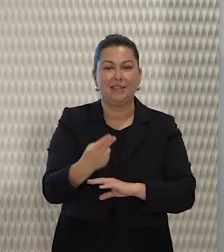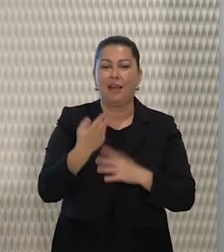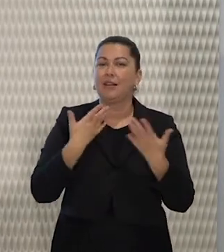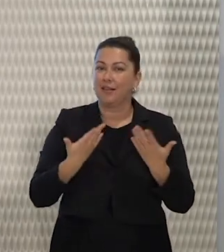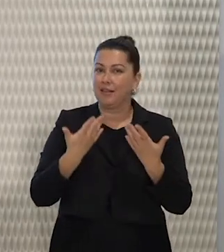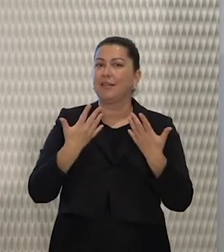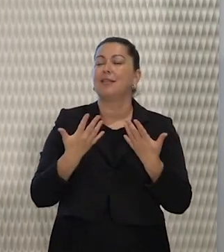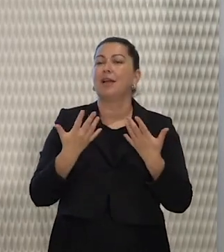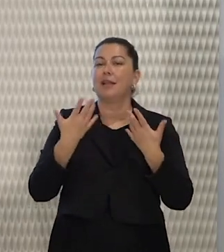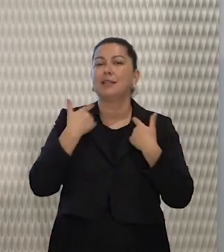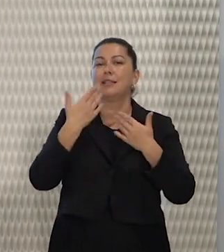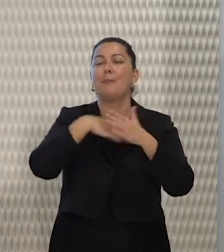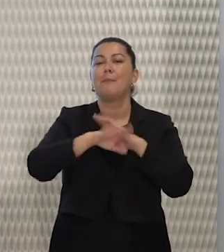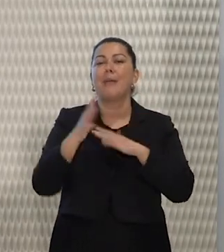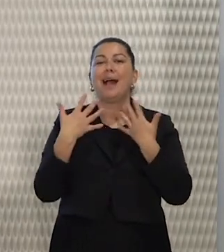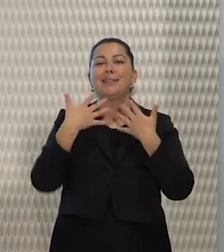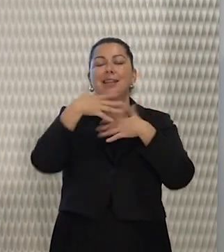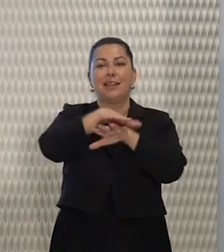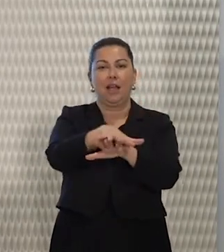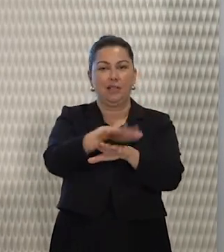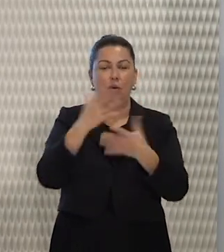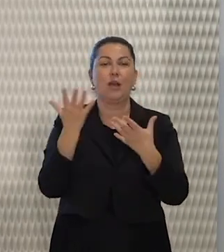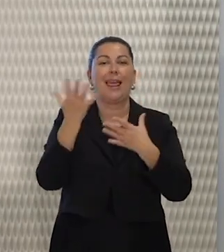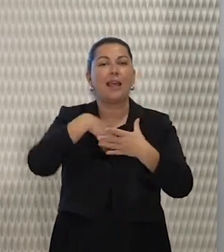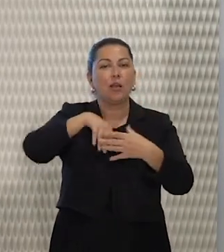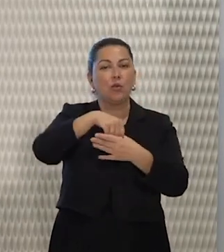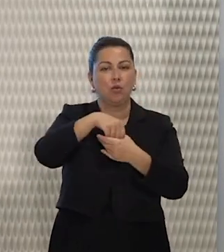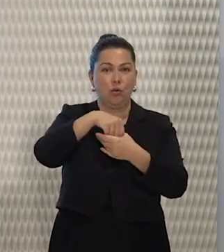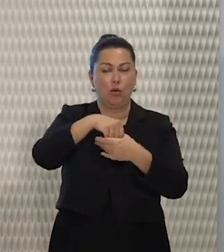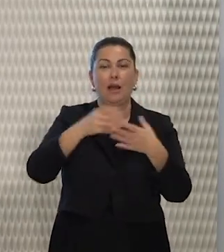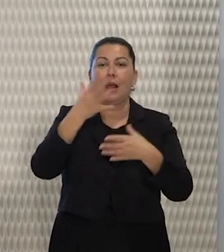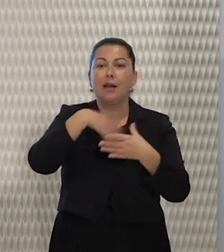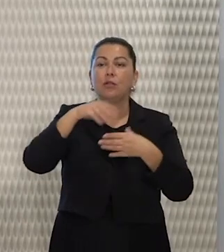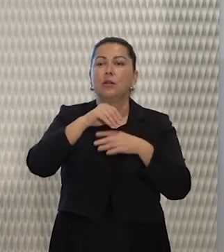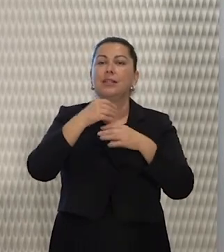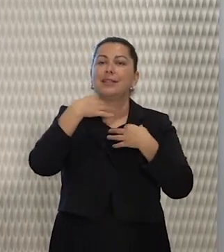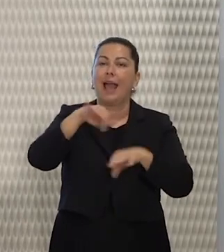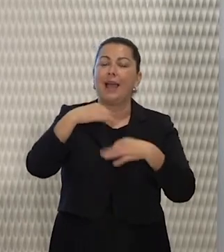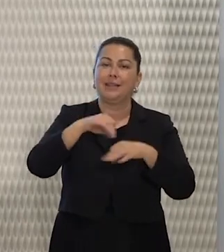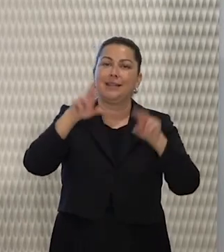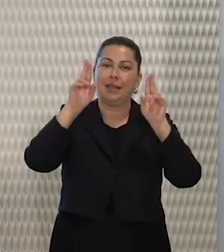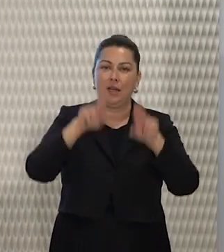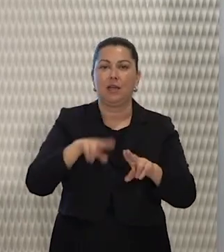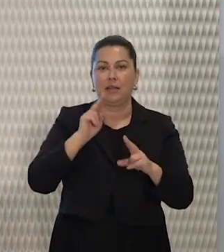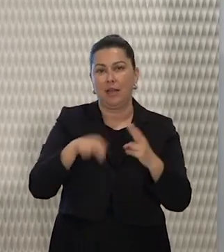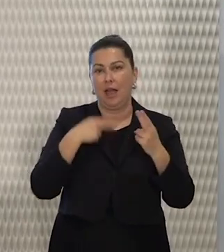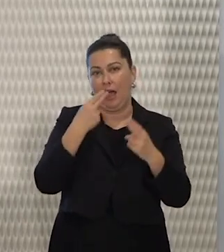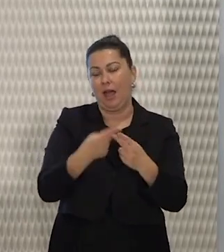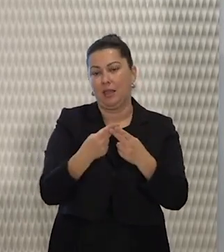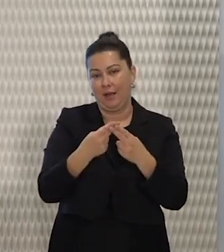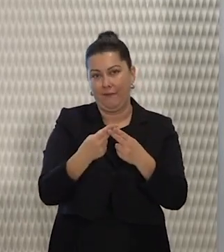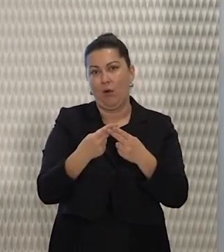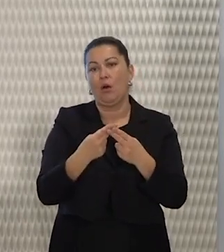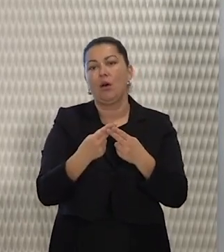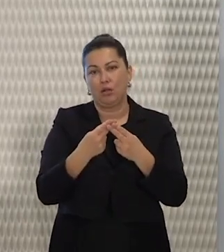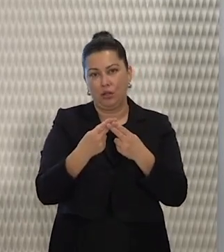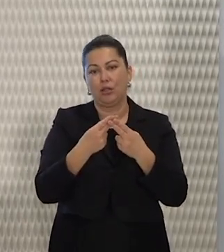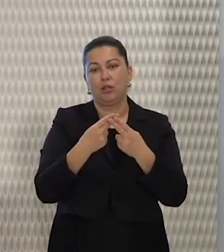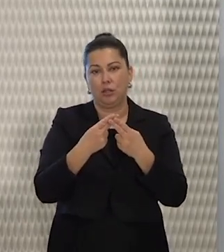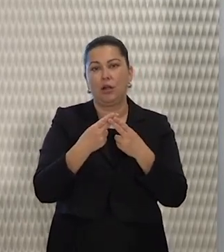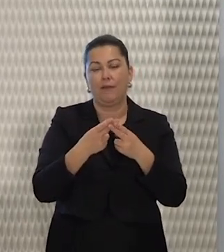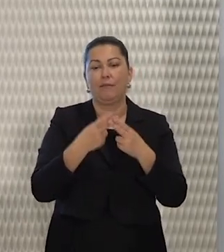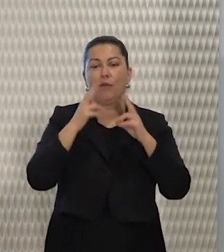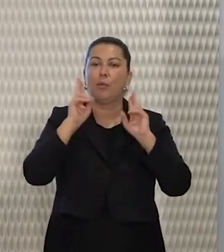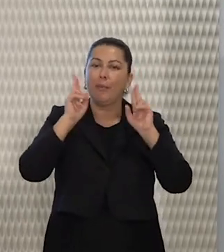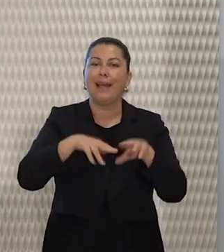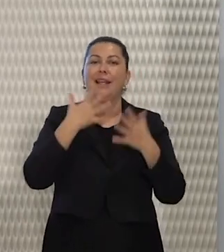mehr als Integration. Inklusion ist in Wirklichkeit die einzige richtige Antwort auf diesen berechtigten Wunsch von Menschen